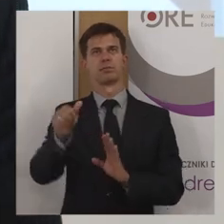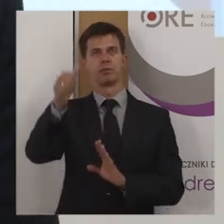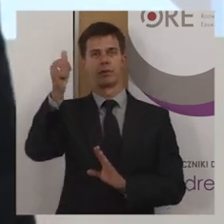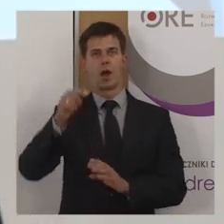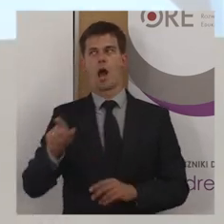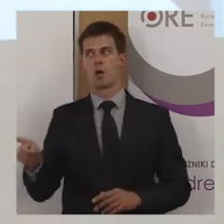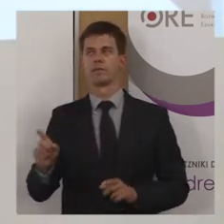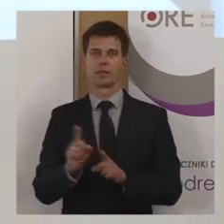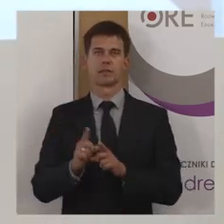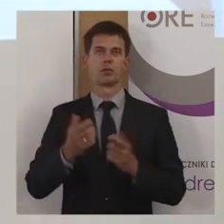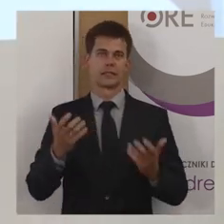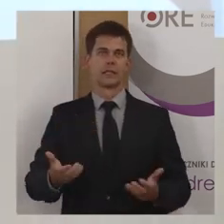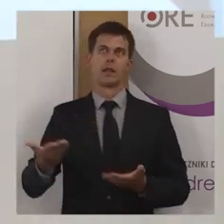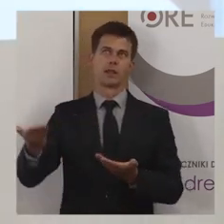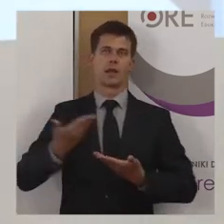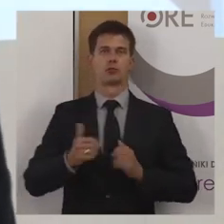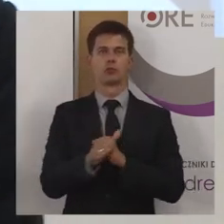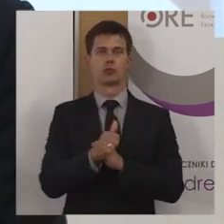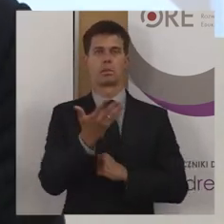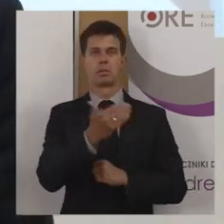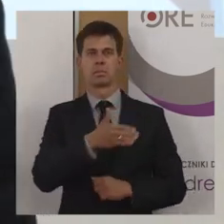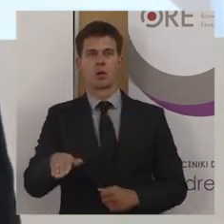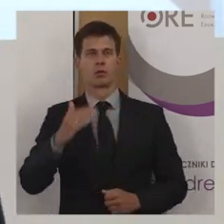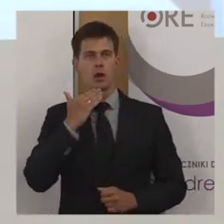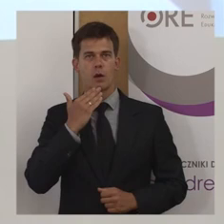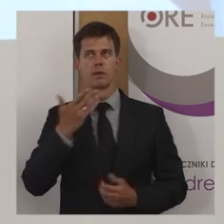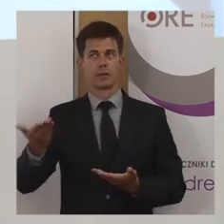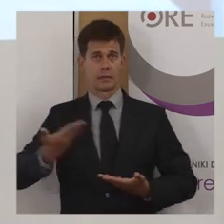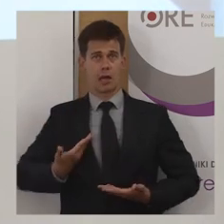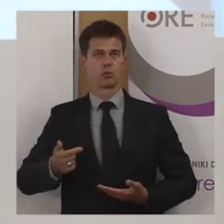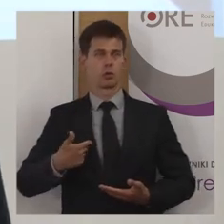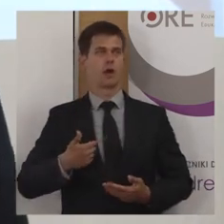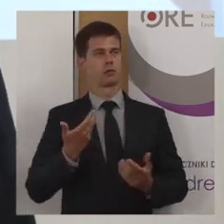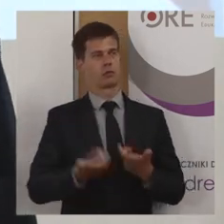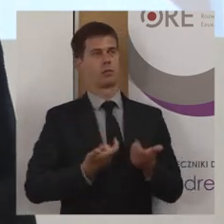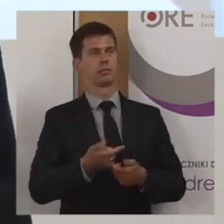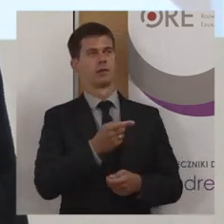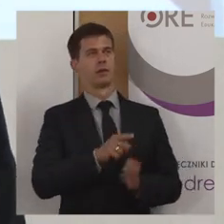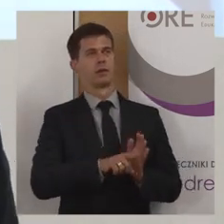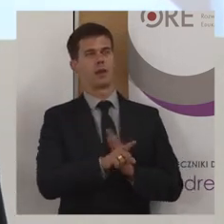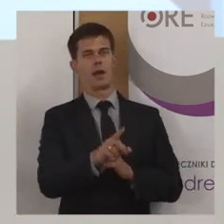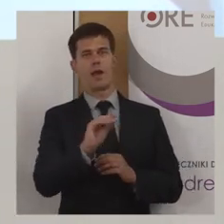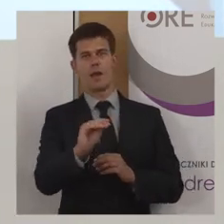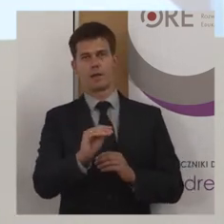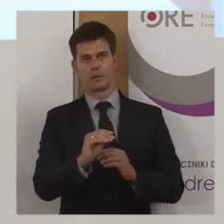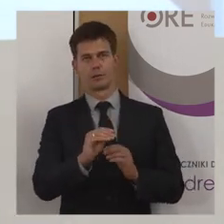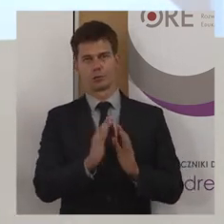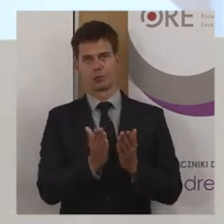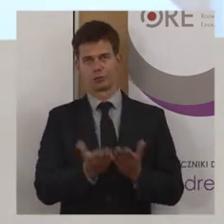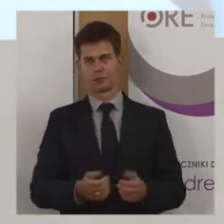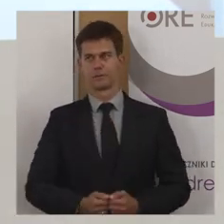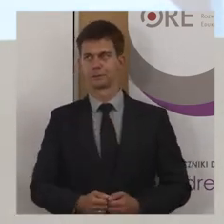sobie, żebyśmy mieli tyle na dostosowanie podręczników czy e-podręczników dla specjalnych potrzeb